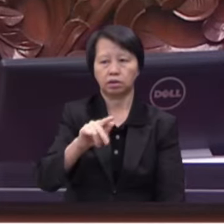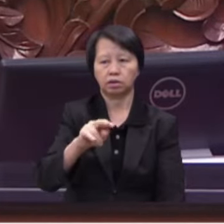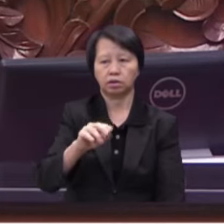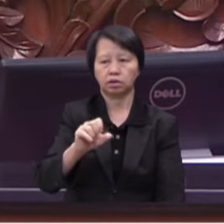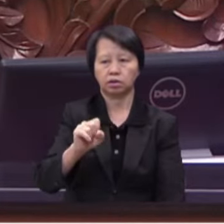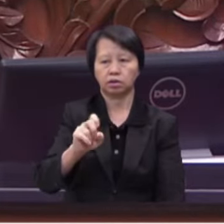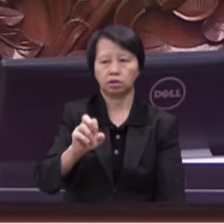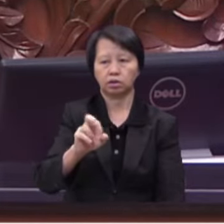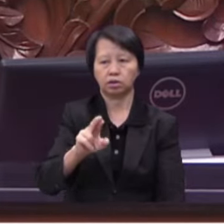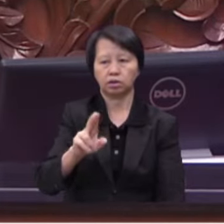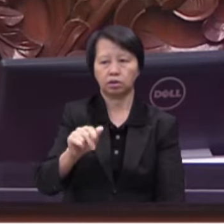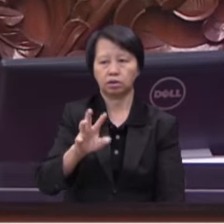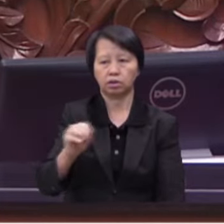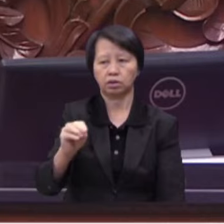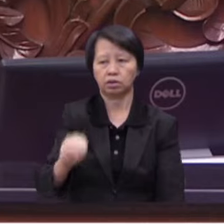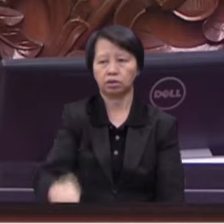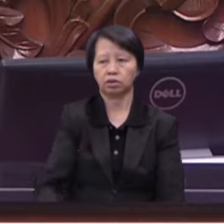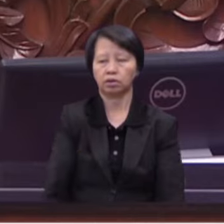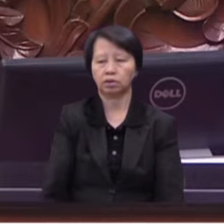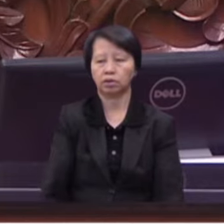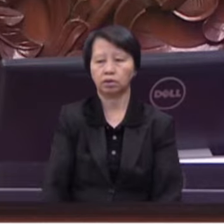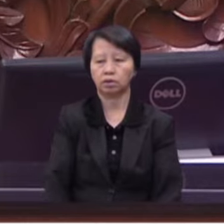anak laki-laki